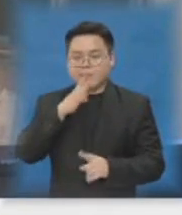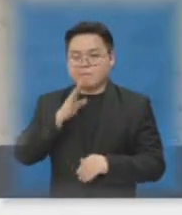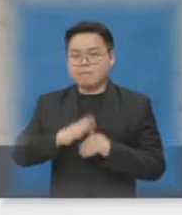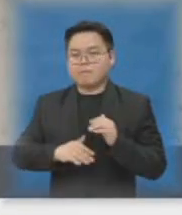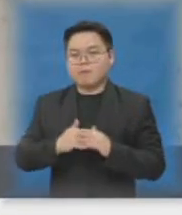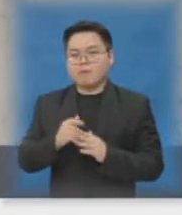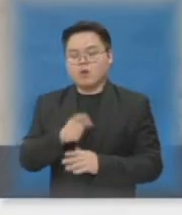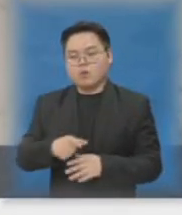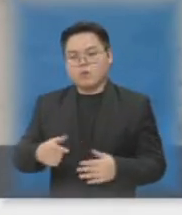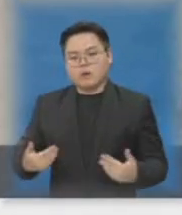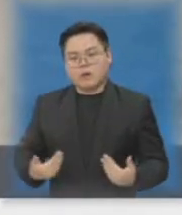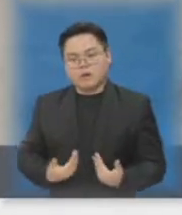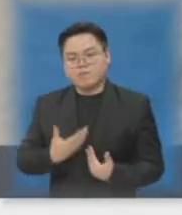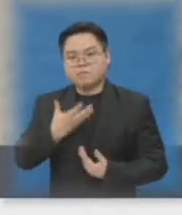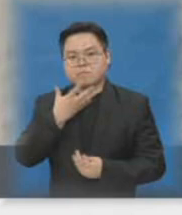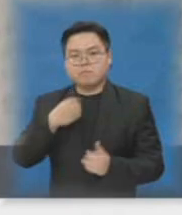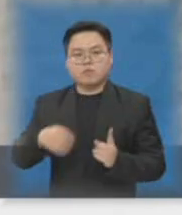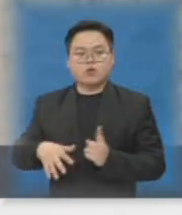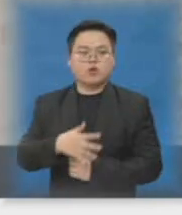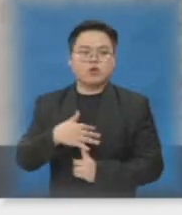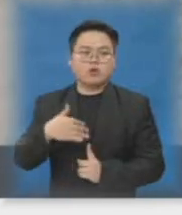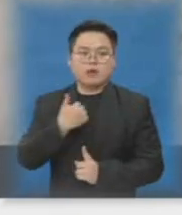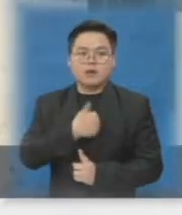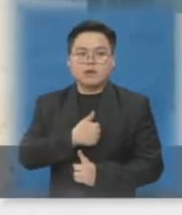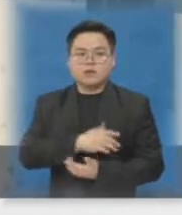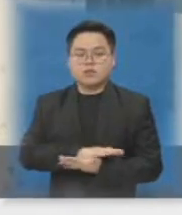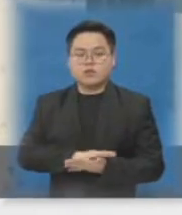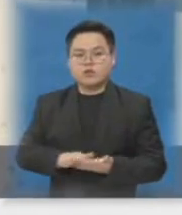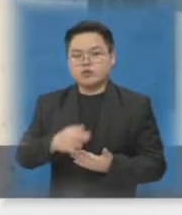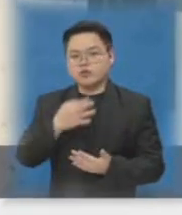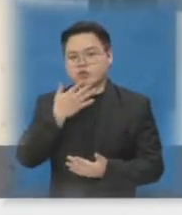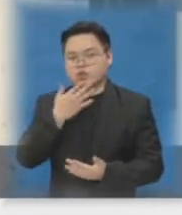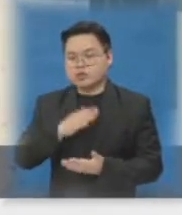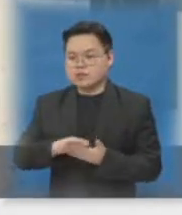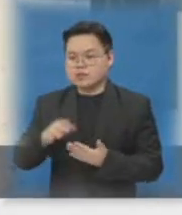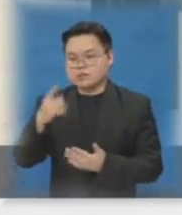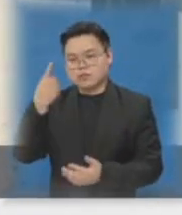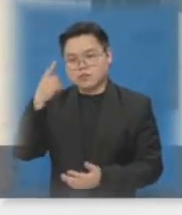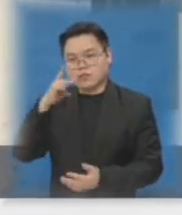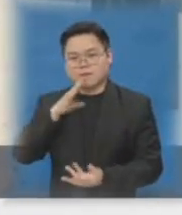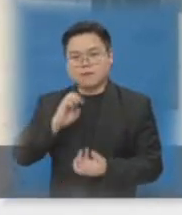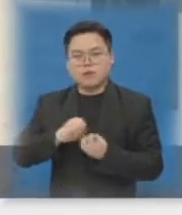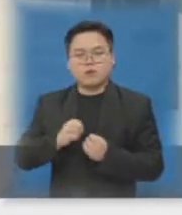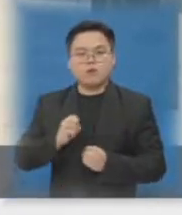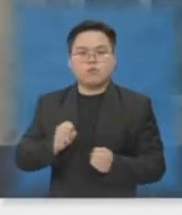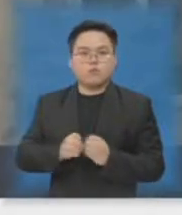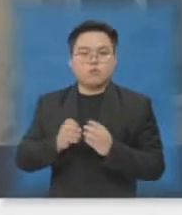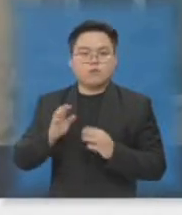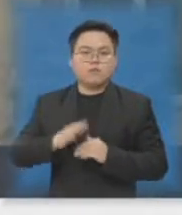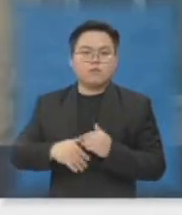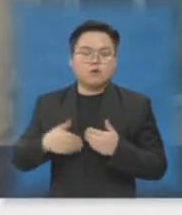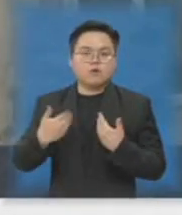суугчдын аюулгүй байдал ая тухыг бүрэн хангуй шинэлэг өнгө төрөх орчин үеийн шийдлийг шингээсэн бүтээн байгуулалт байгуулах юм аа.